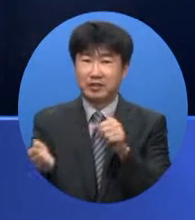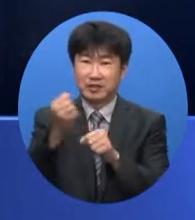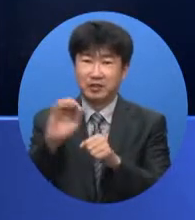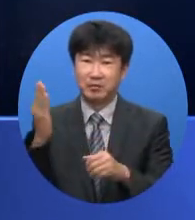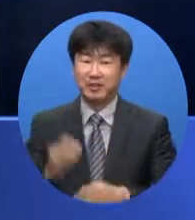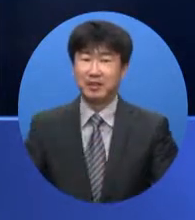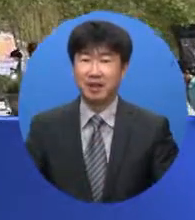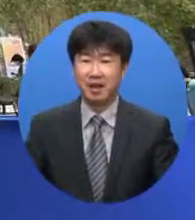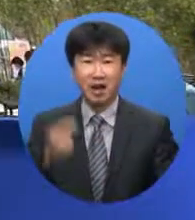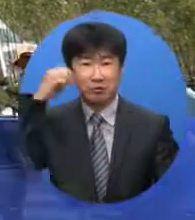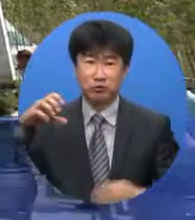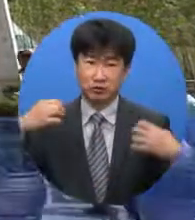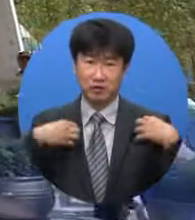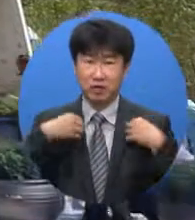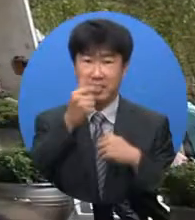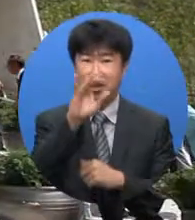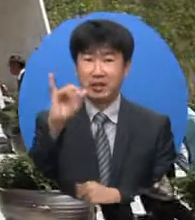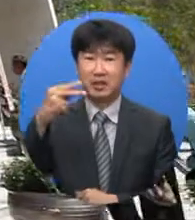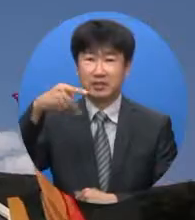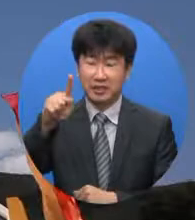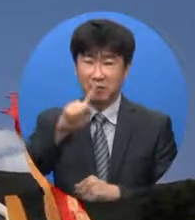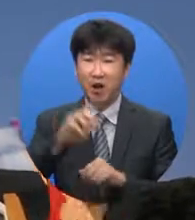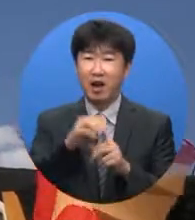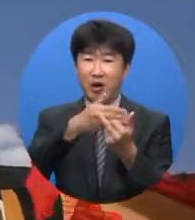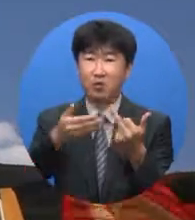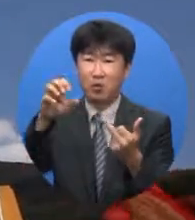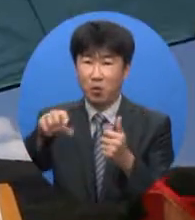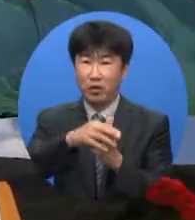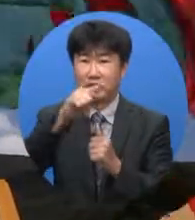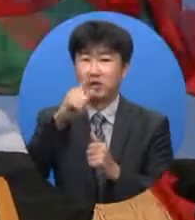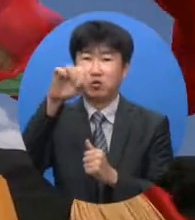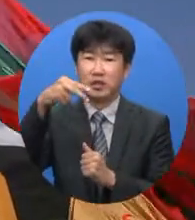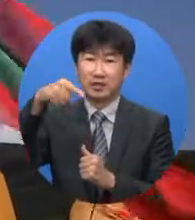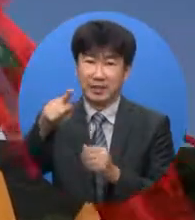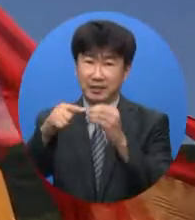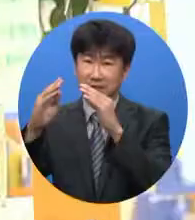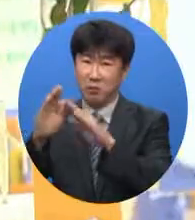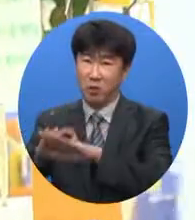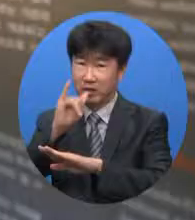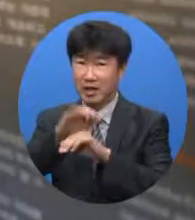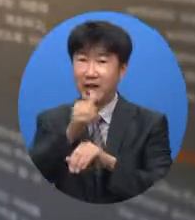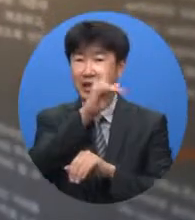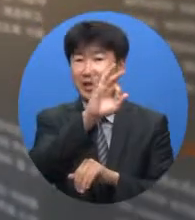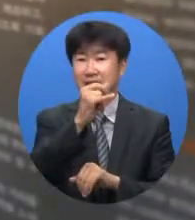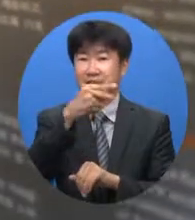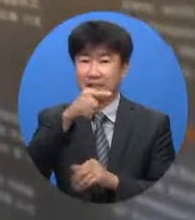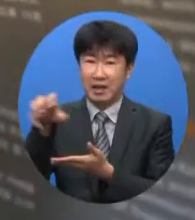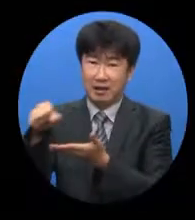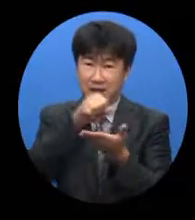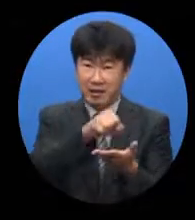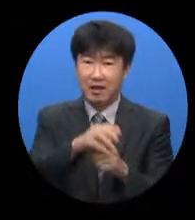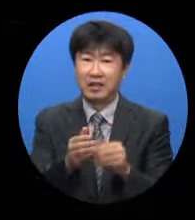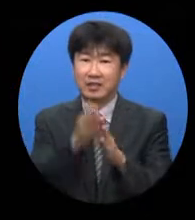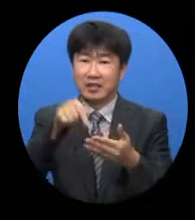행사가 열립니다. 합천군과 해인사는 강원도 선원사에 보관하고 있던 8만 대장경을 해인사로 옮겨온 과정을